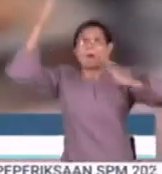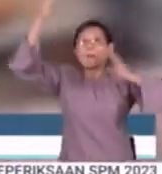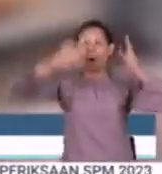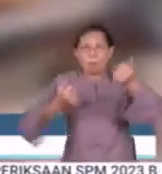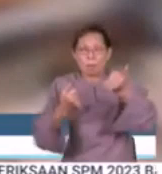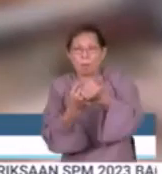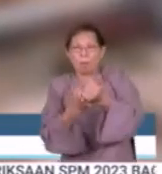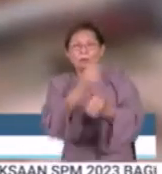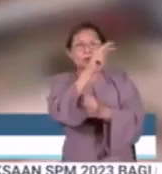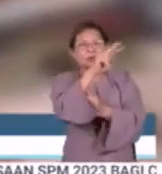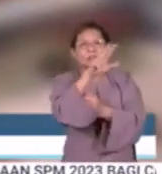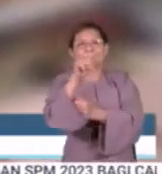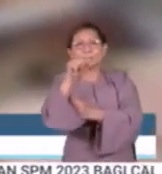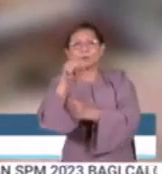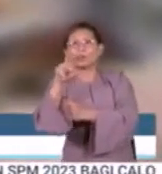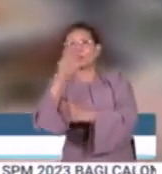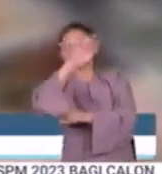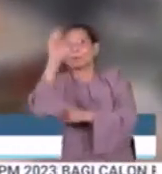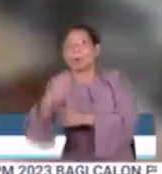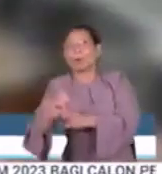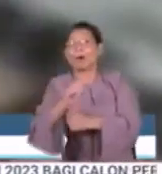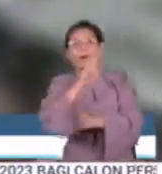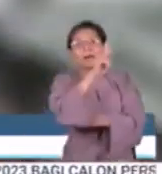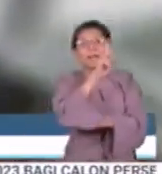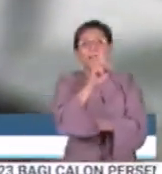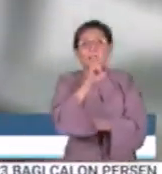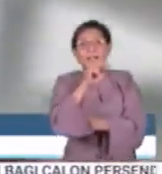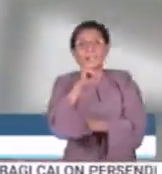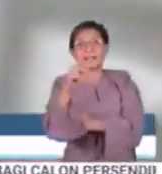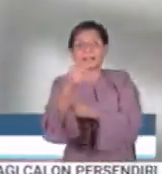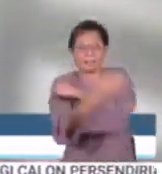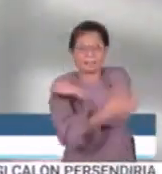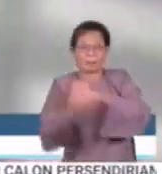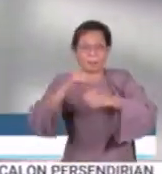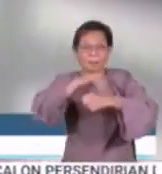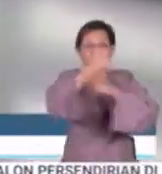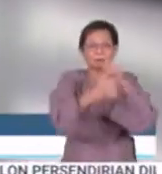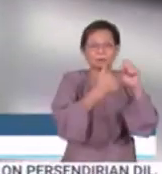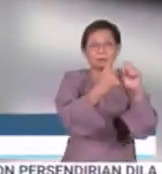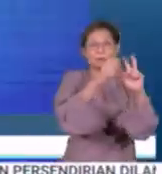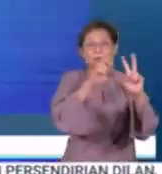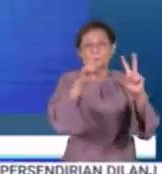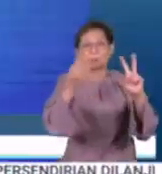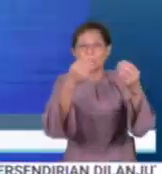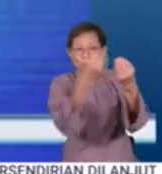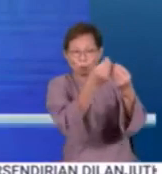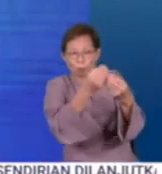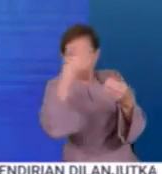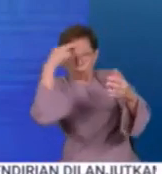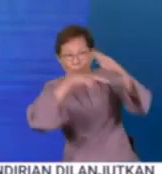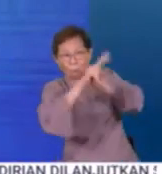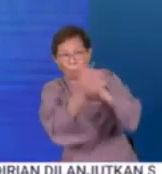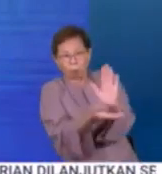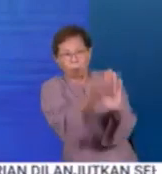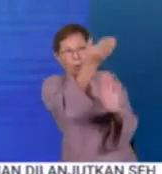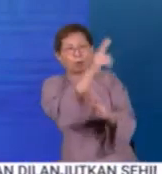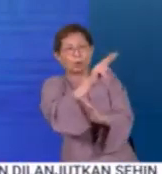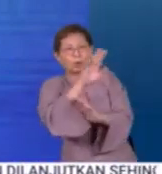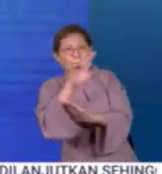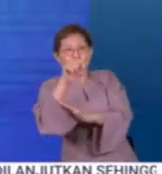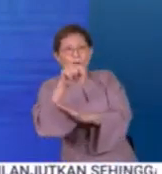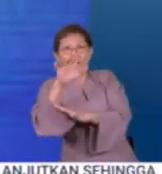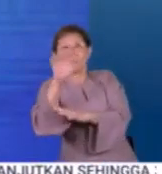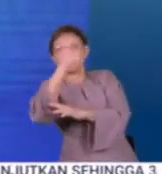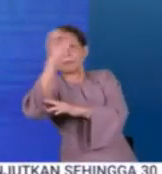menyumbang 23 populer pada 2021 angka itu diunjur meningkat kepada 25